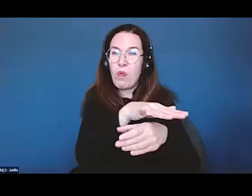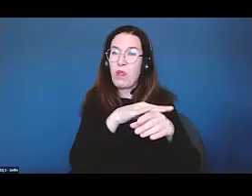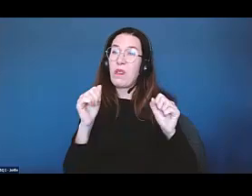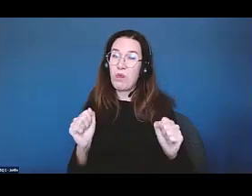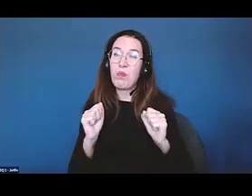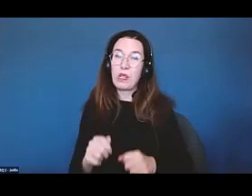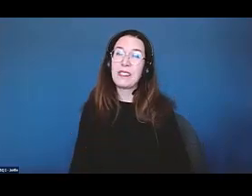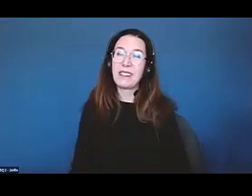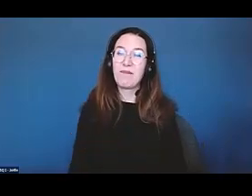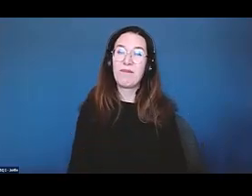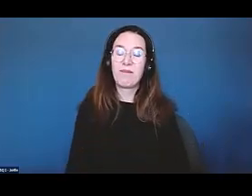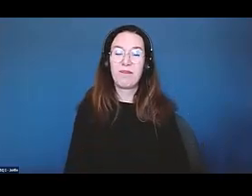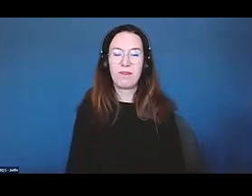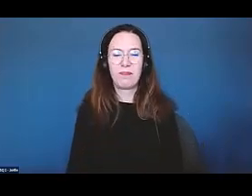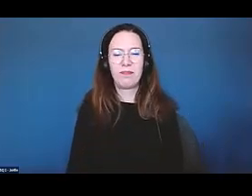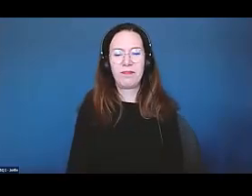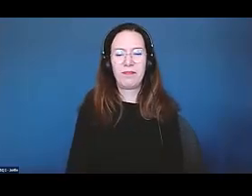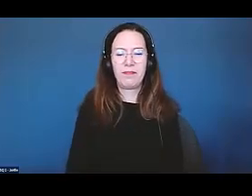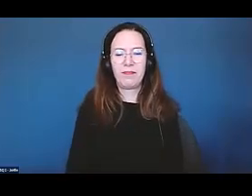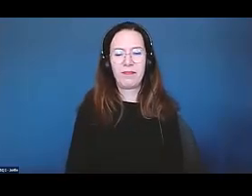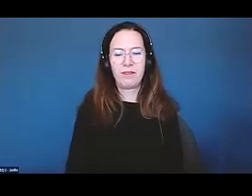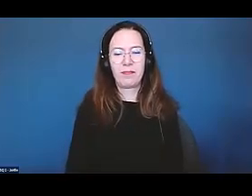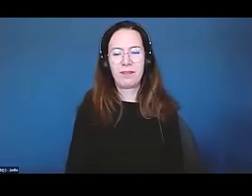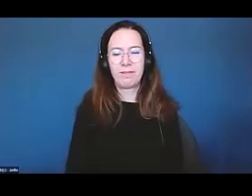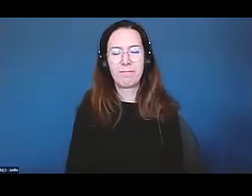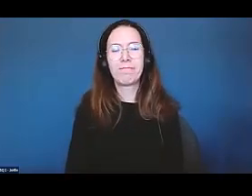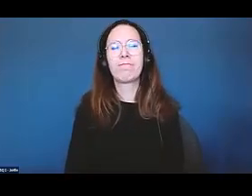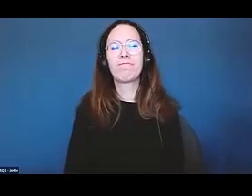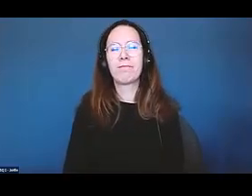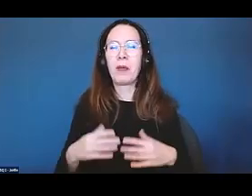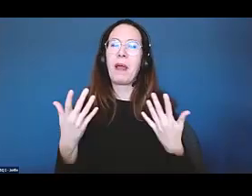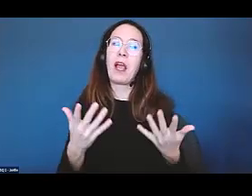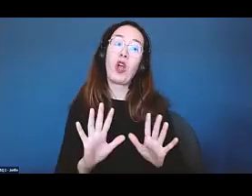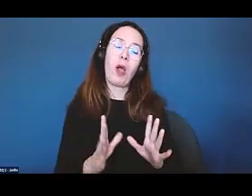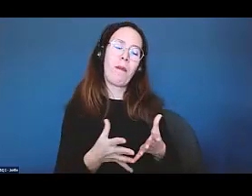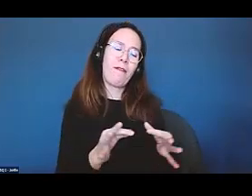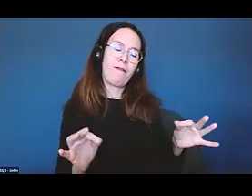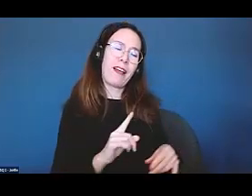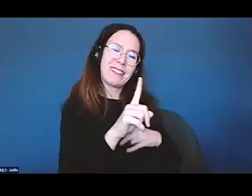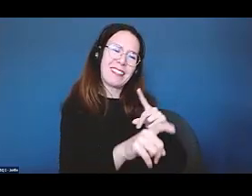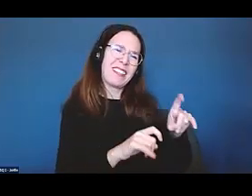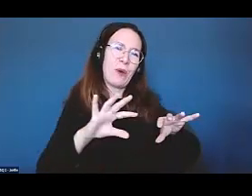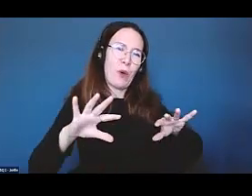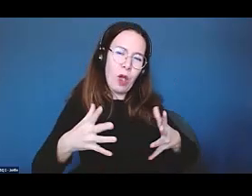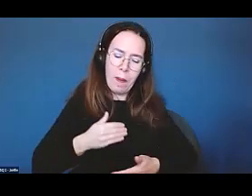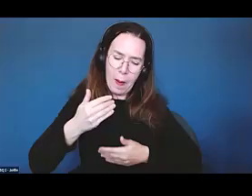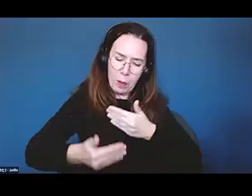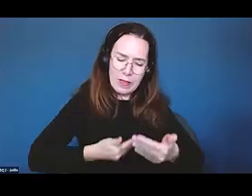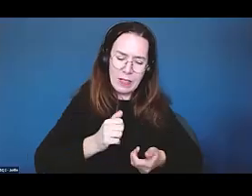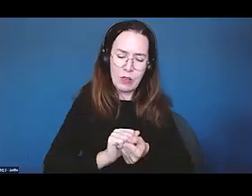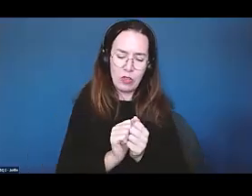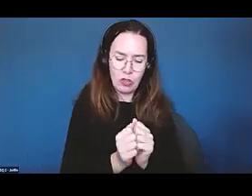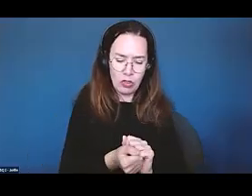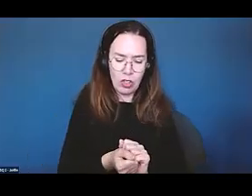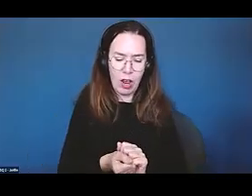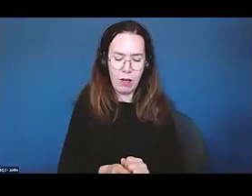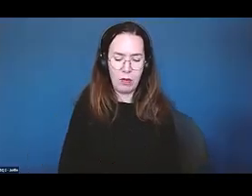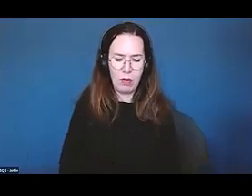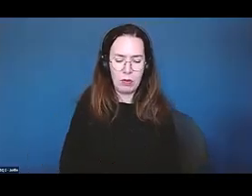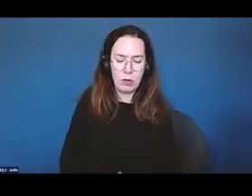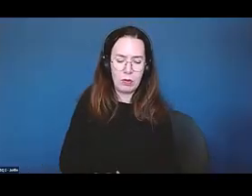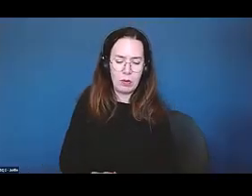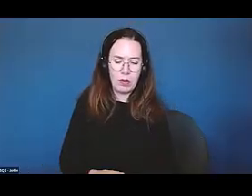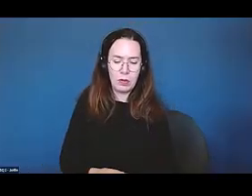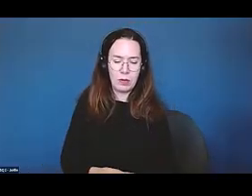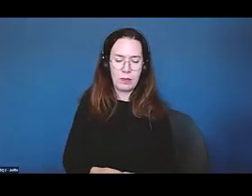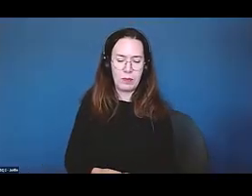certaines populations. Et comprendre cela a changé la manière dont nous posons des questions et développement des processus.